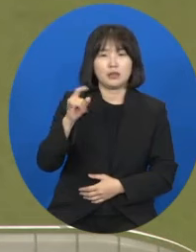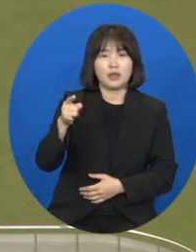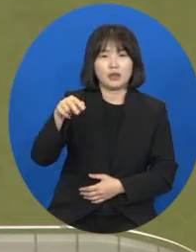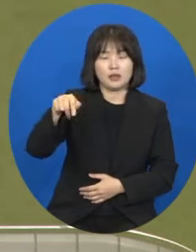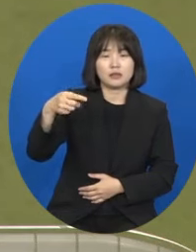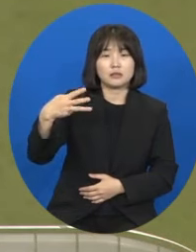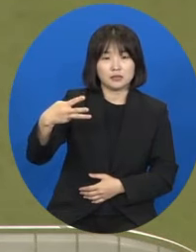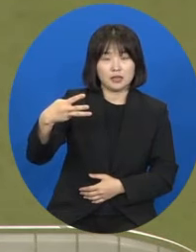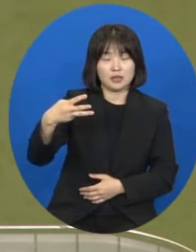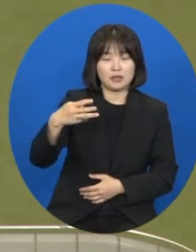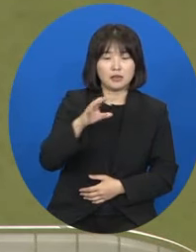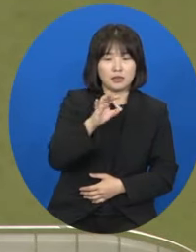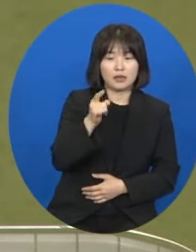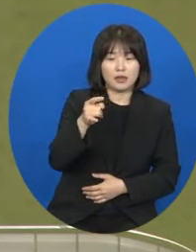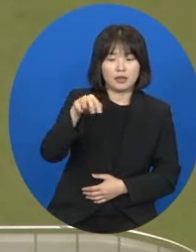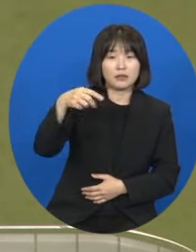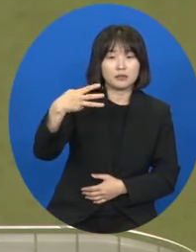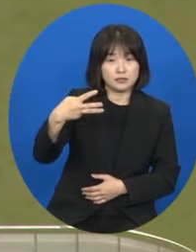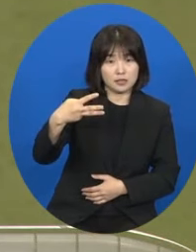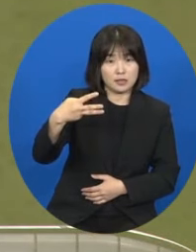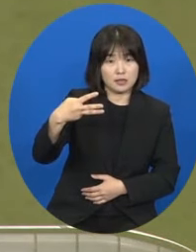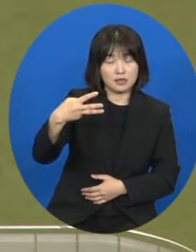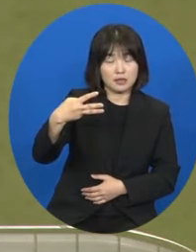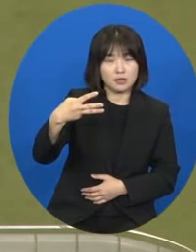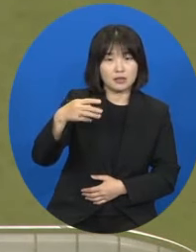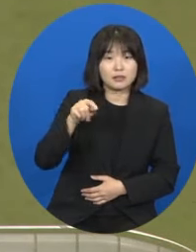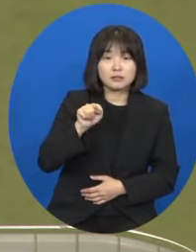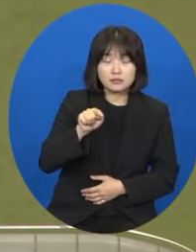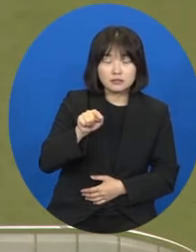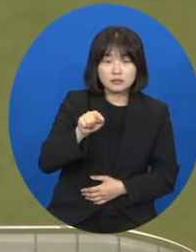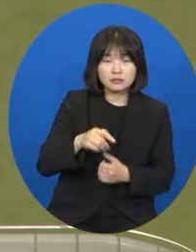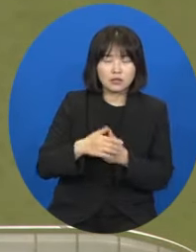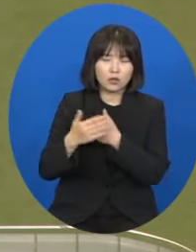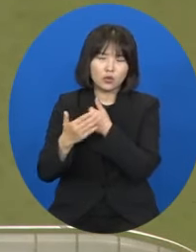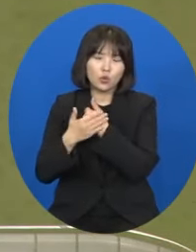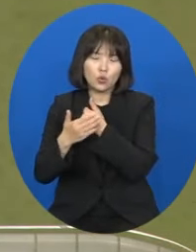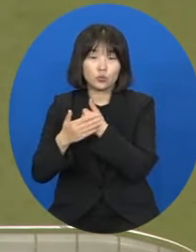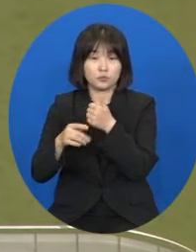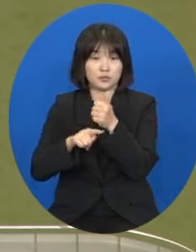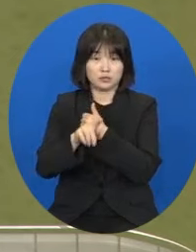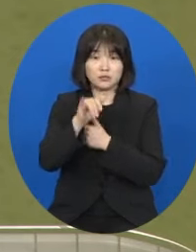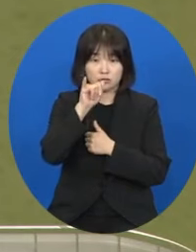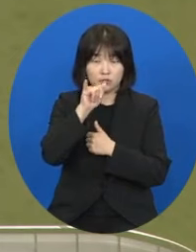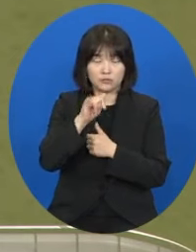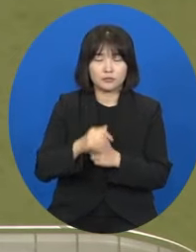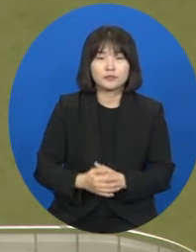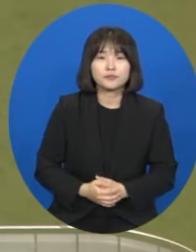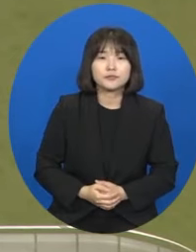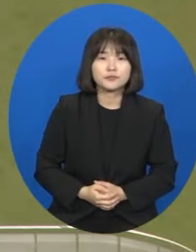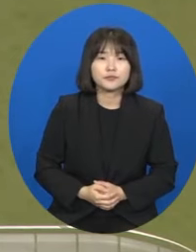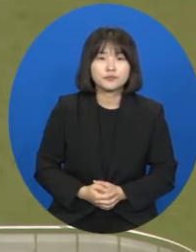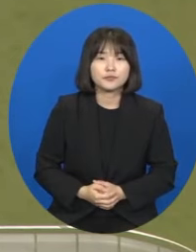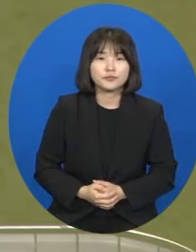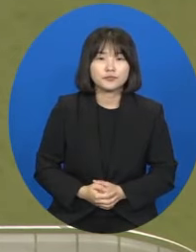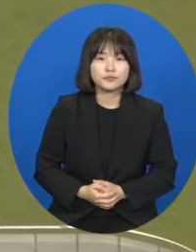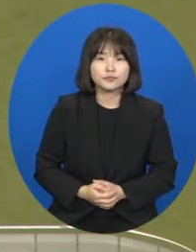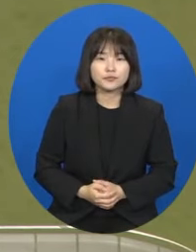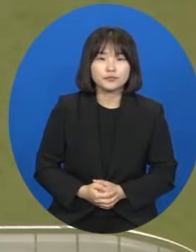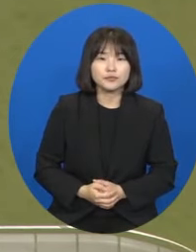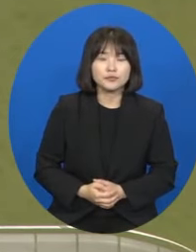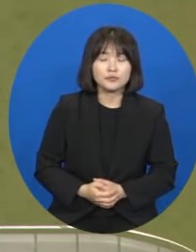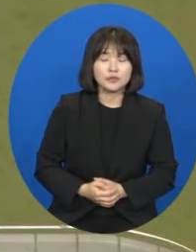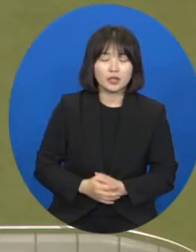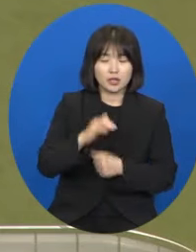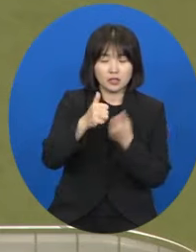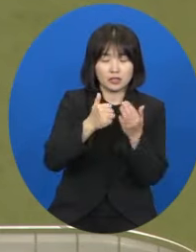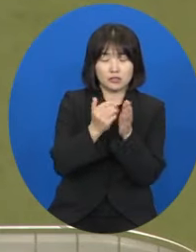에셀은 에젤이라고 하는 단어가 있는 거거든요. 에젤은 도움이란 뜻입니다. 근데 이 에젤이라는 단어가 성경